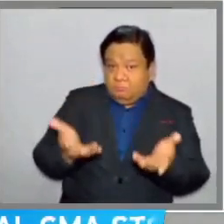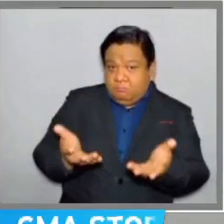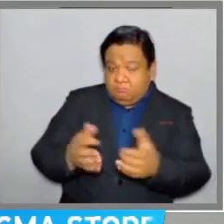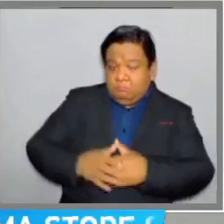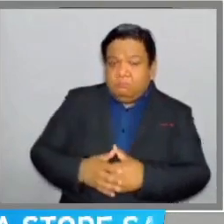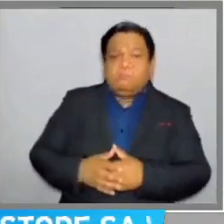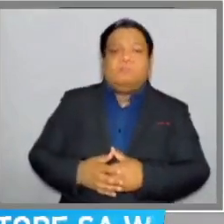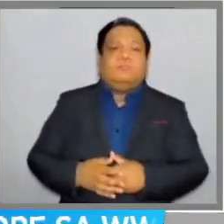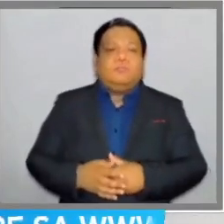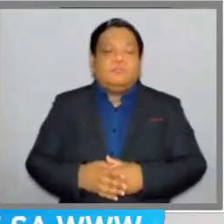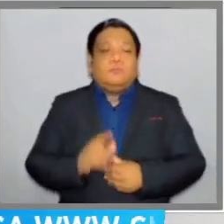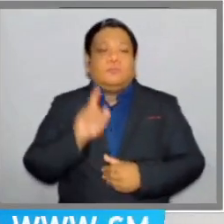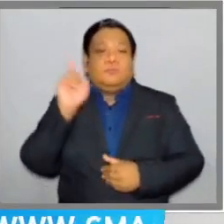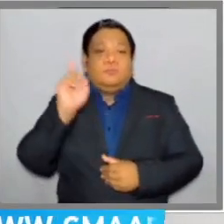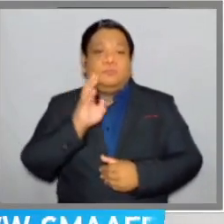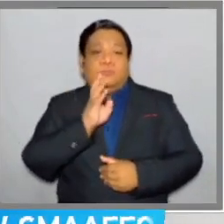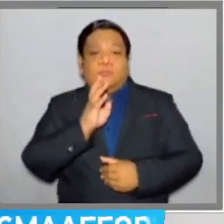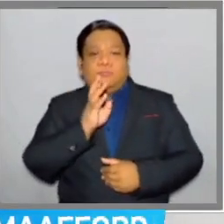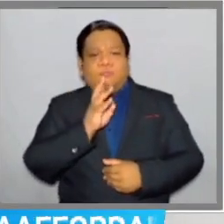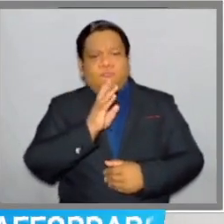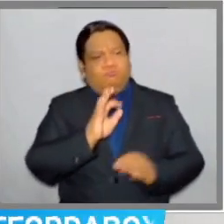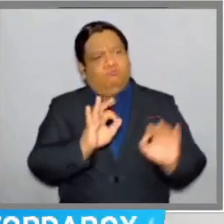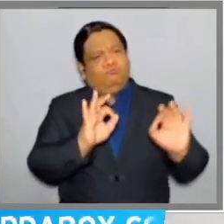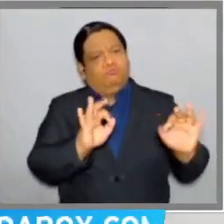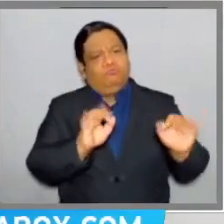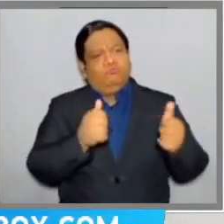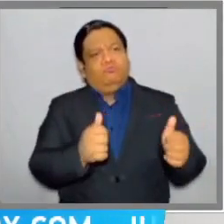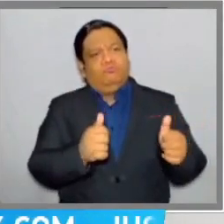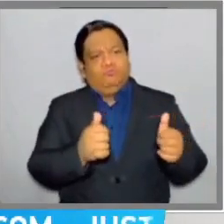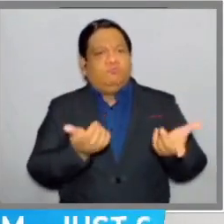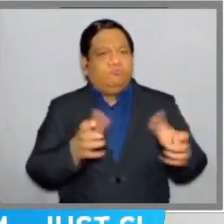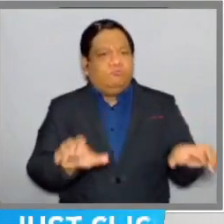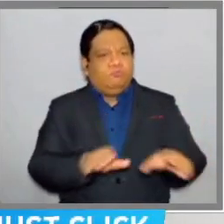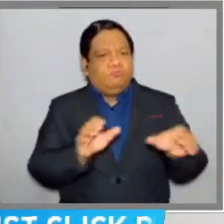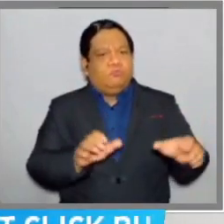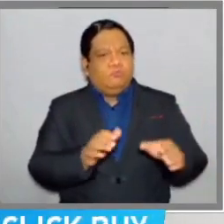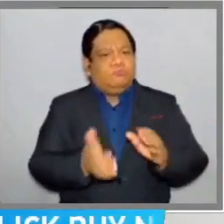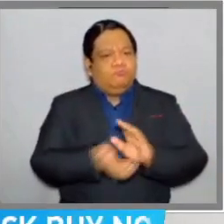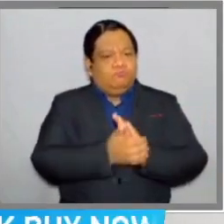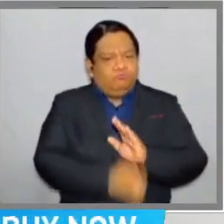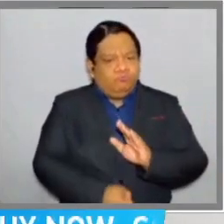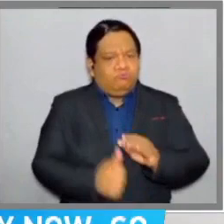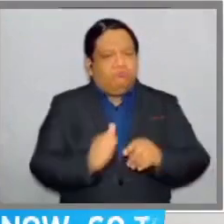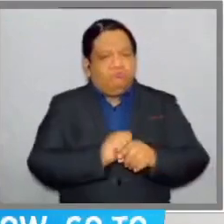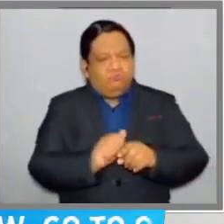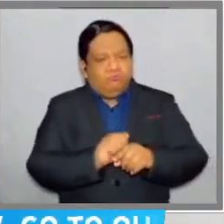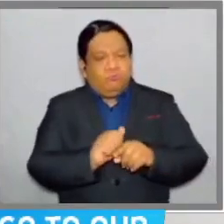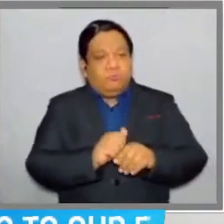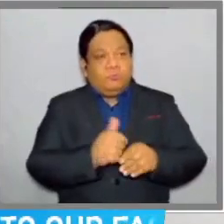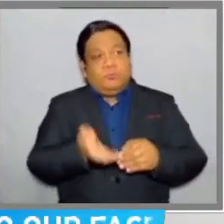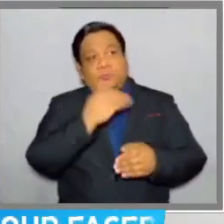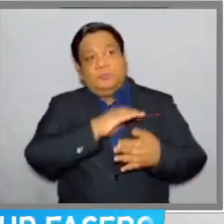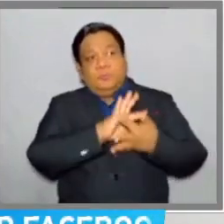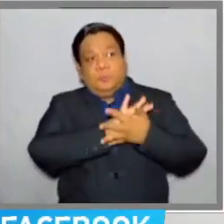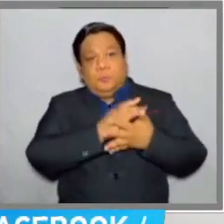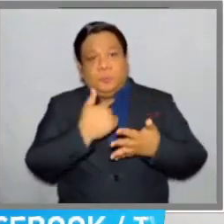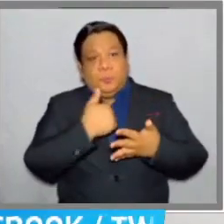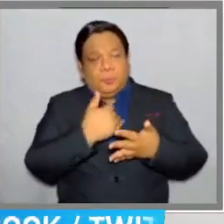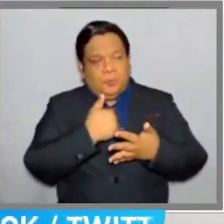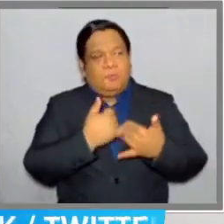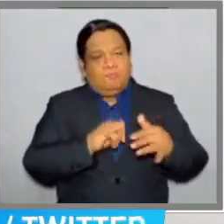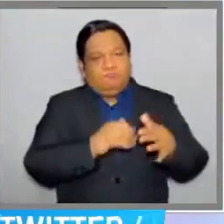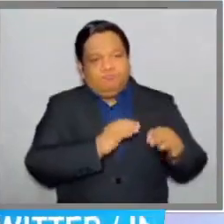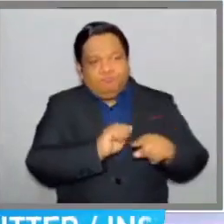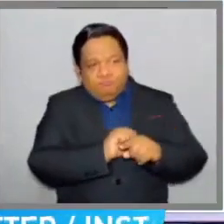So same pa rin. Getting her skills again from pre-pandemic, I think she's ready for the Asian Open Trophy and